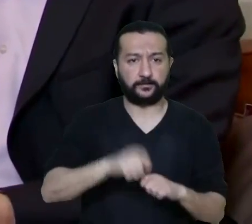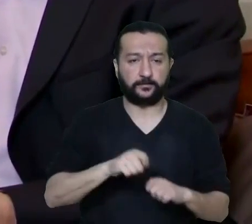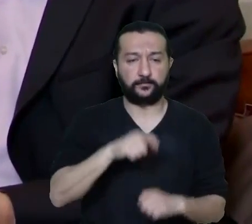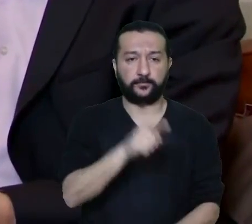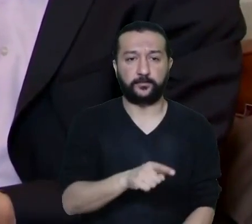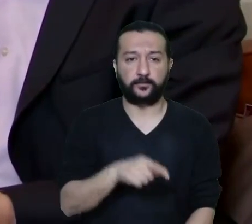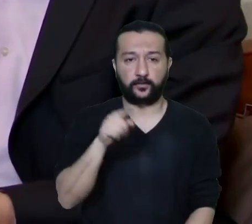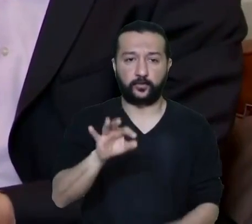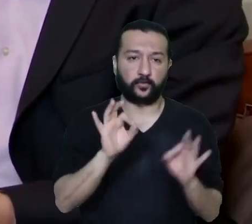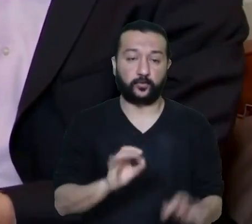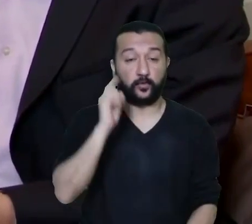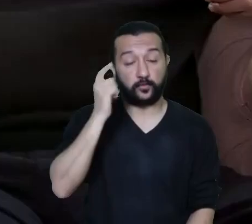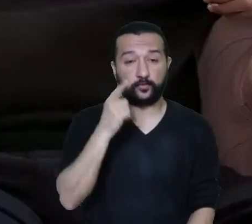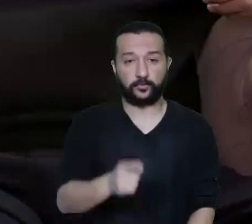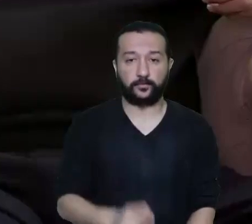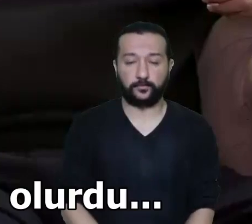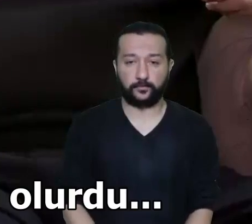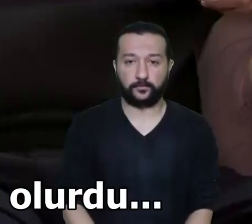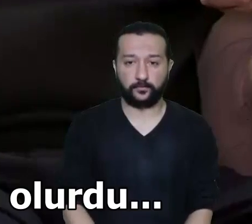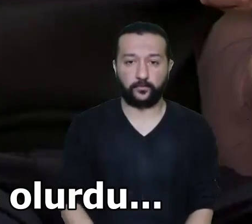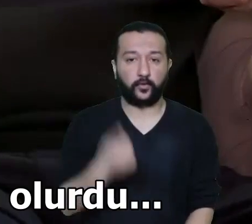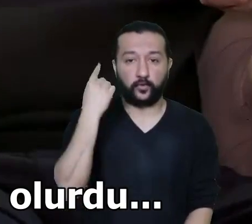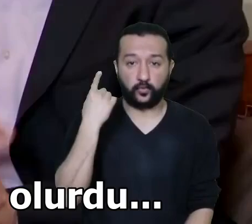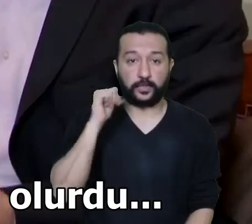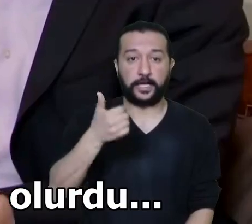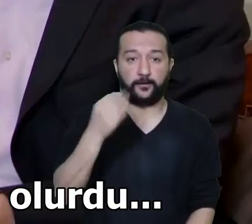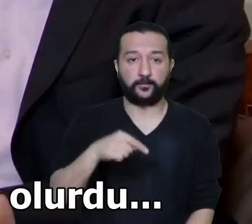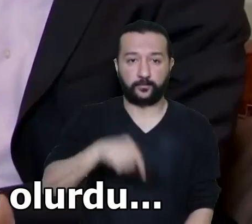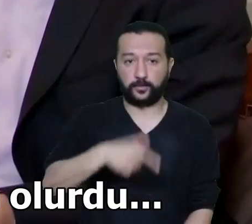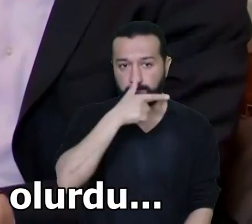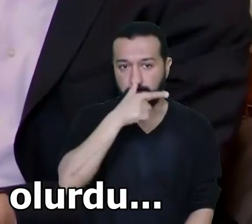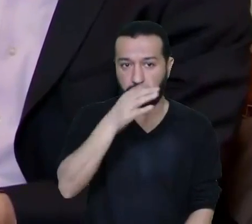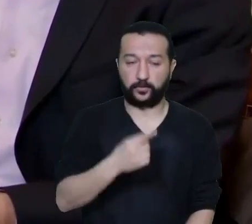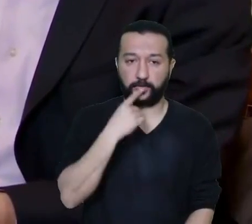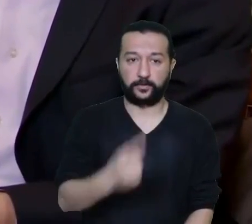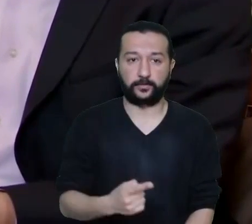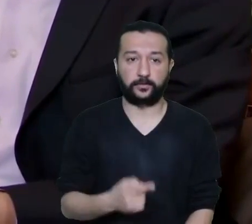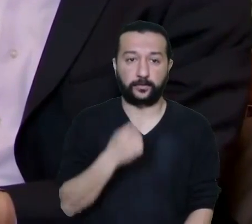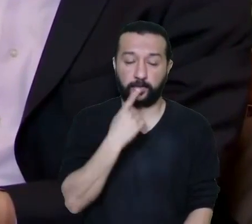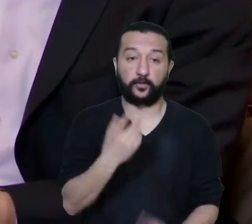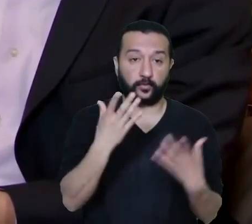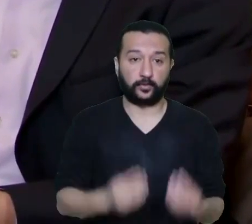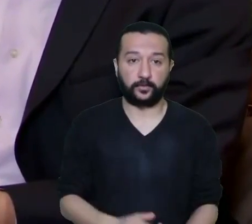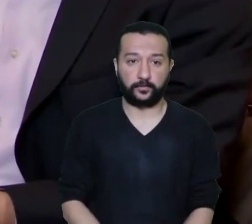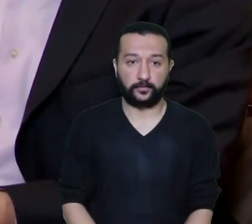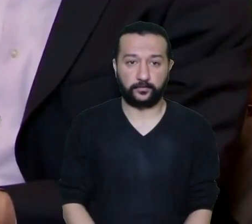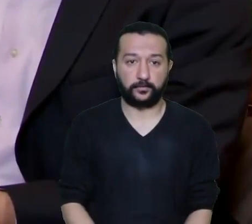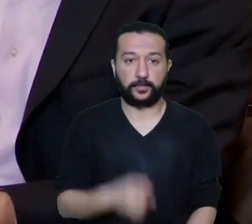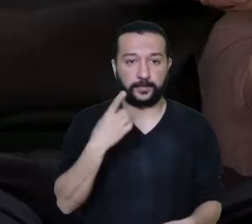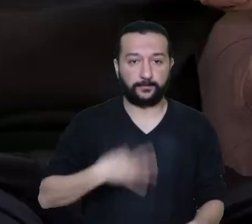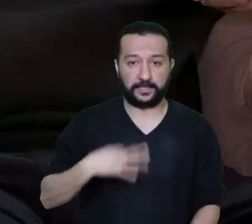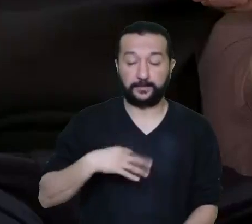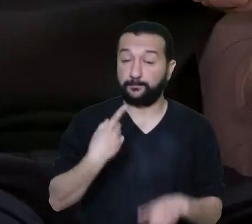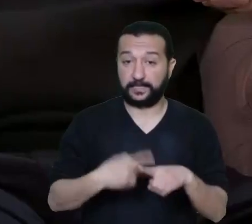bu. Şimdi şöyle düşünün. Dün yarın olsa bugün perşembe olurdu dediğine göre